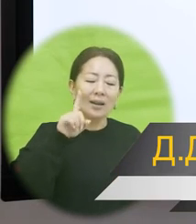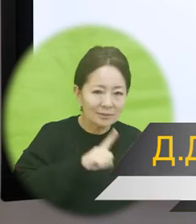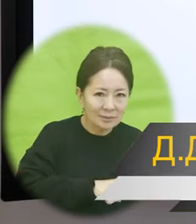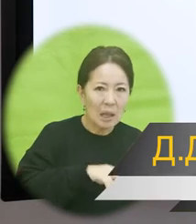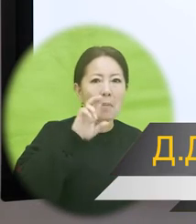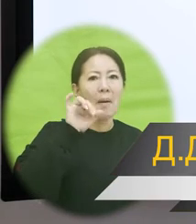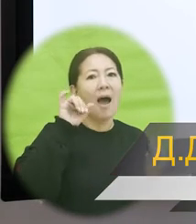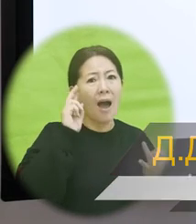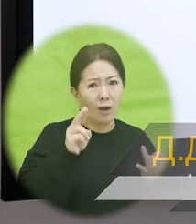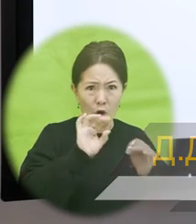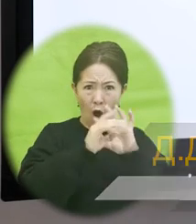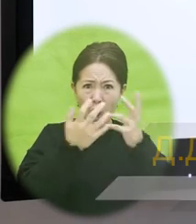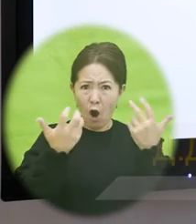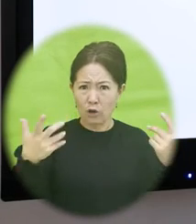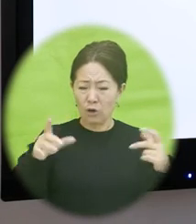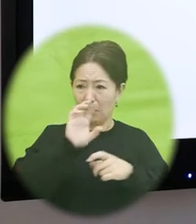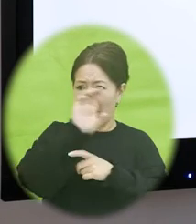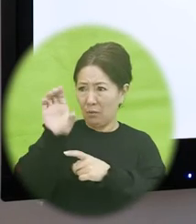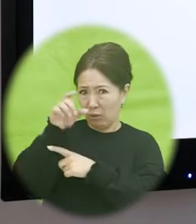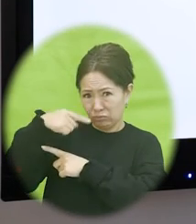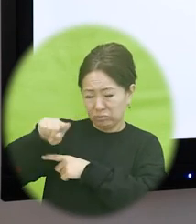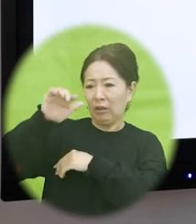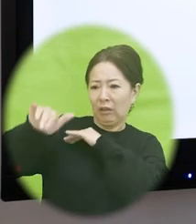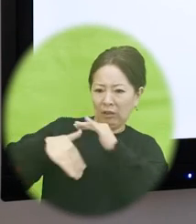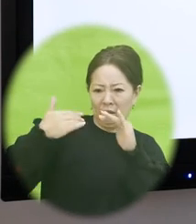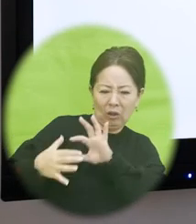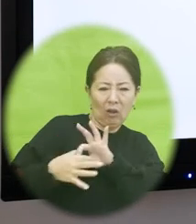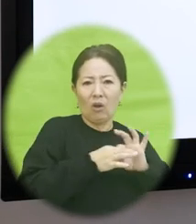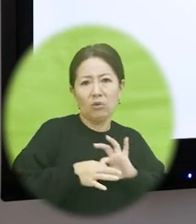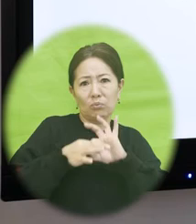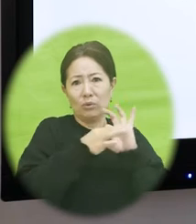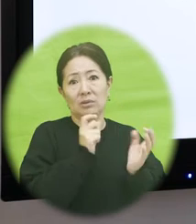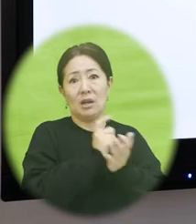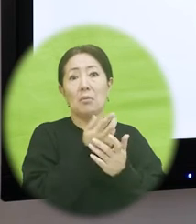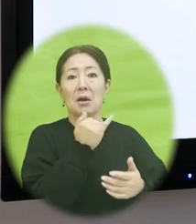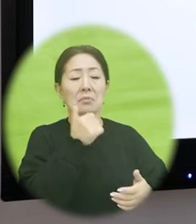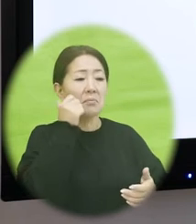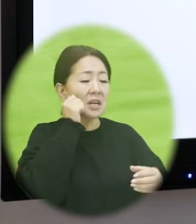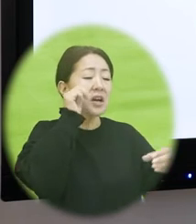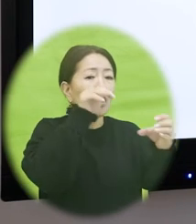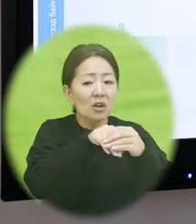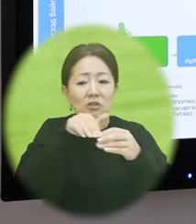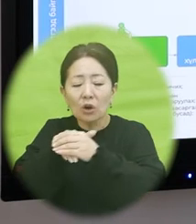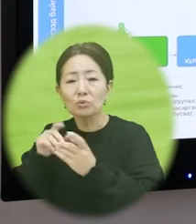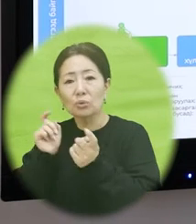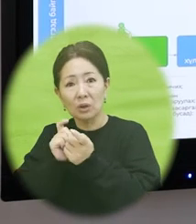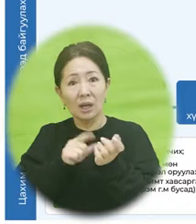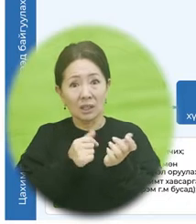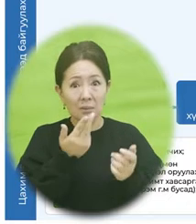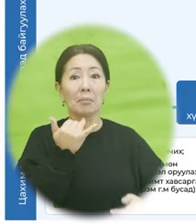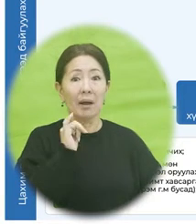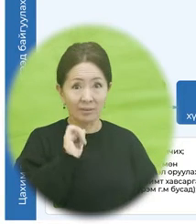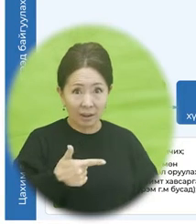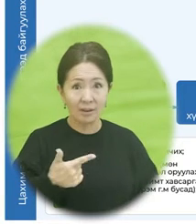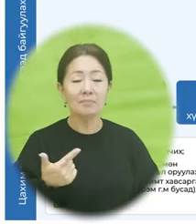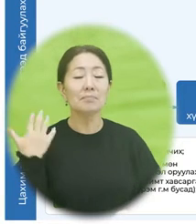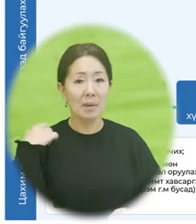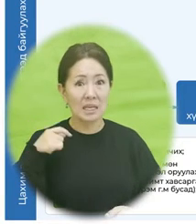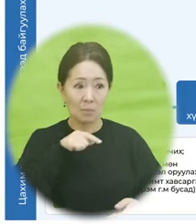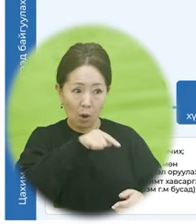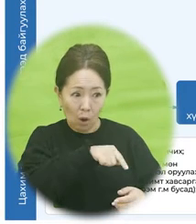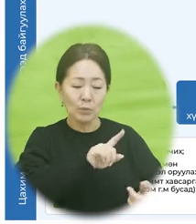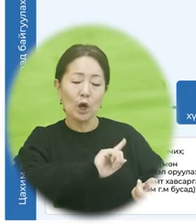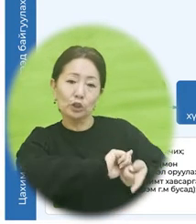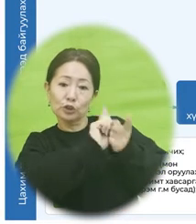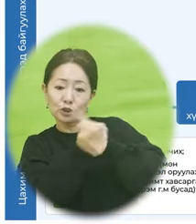чинь хит хитэн байгууллага заавал олцдог. Хит хитэн байгууллага дээр биеэр очих шаардлага гардаг. За тэгвэл ийм